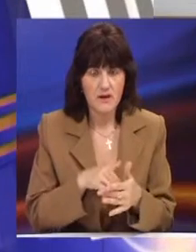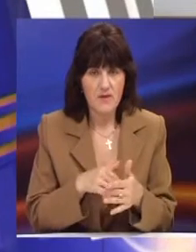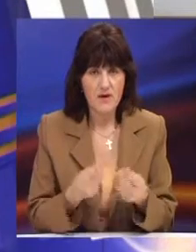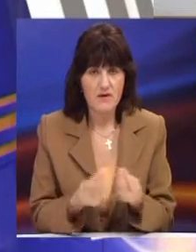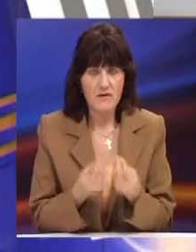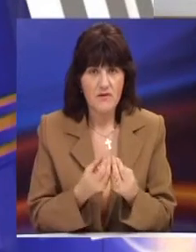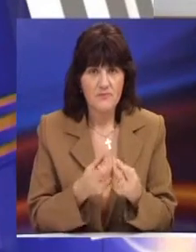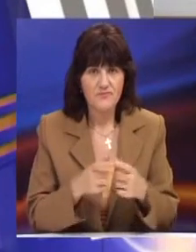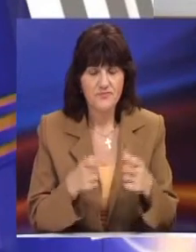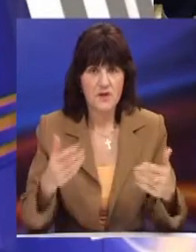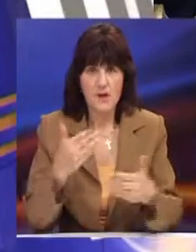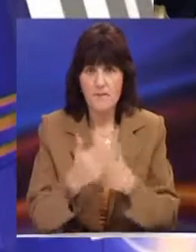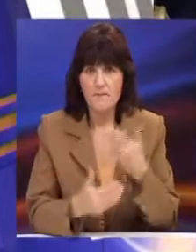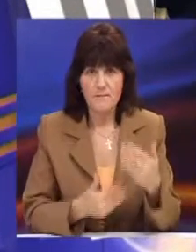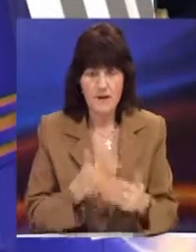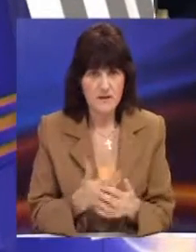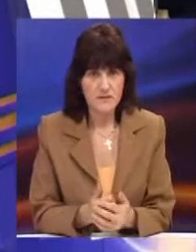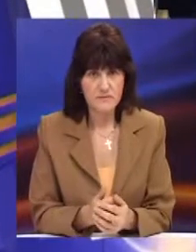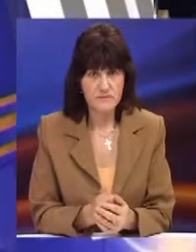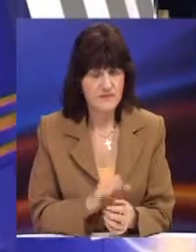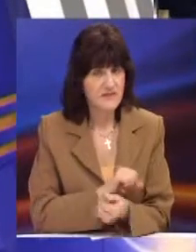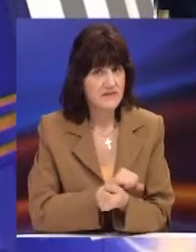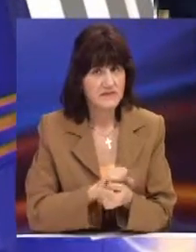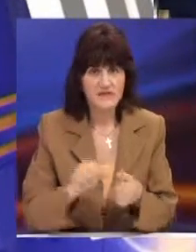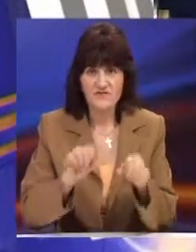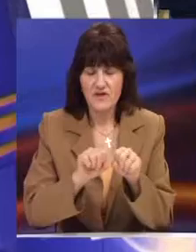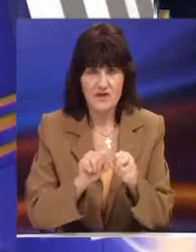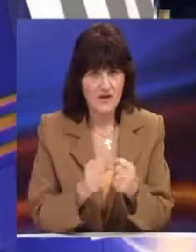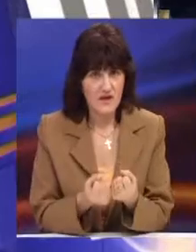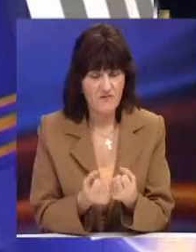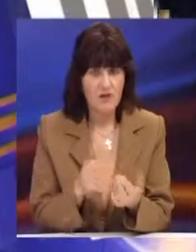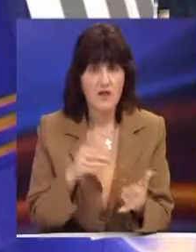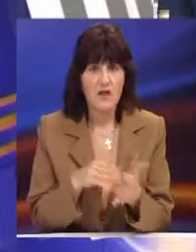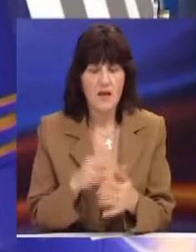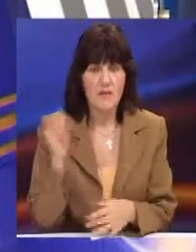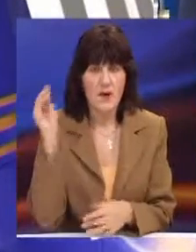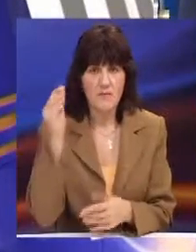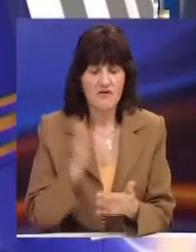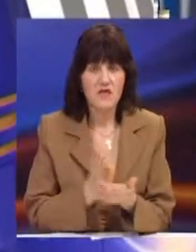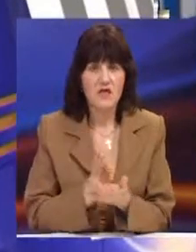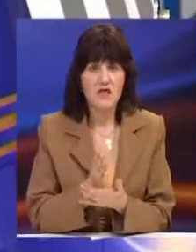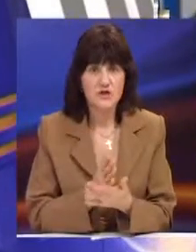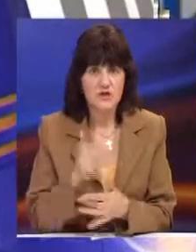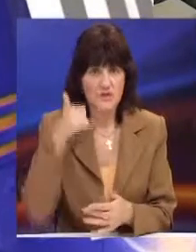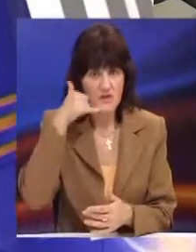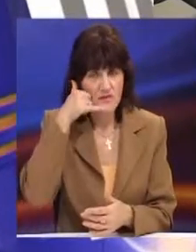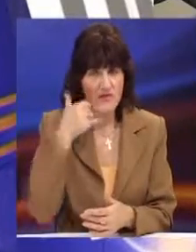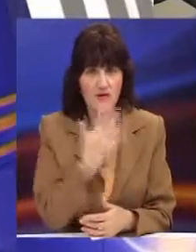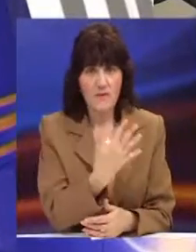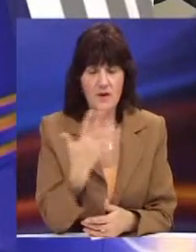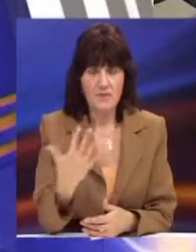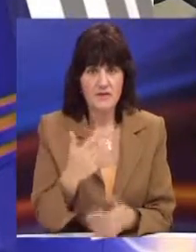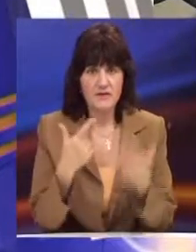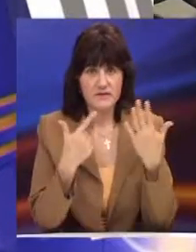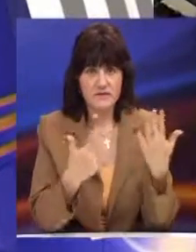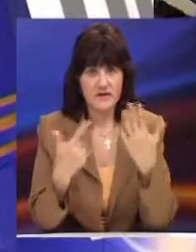postavi neki termoizolacioni materijal. Sve uočene kvarove oko vodomera potrebno je prijaviti službi vodovoda na telefon